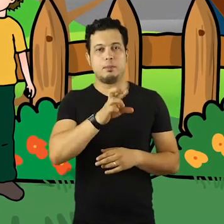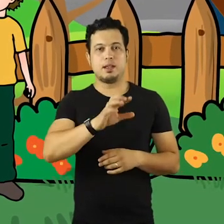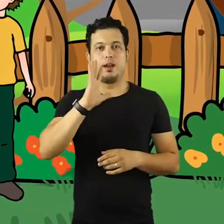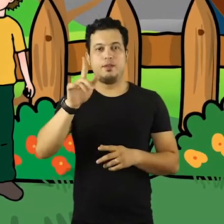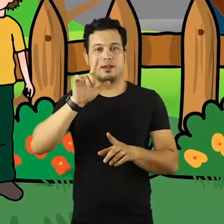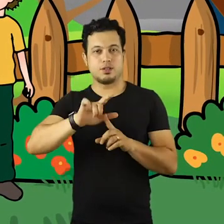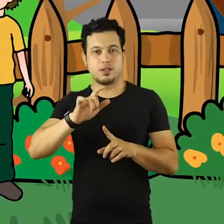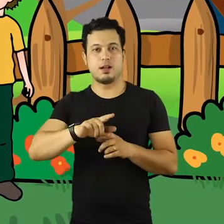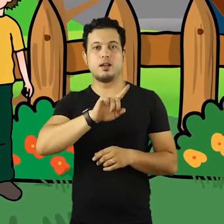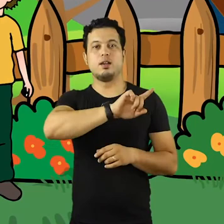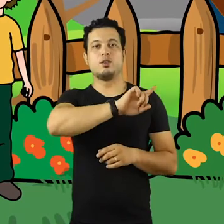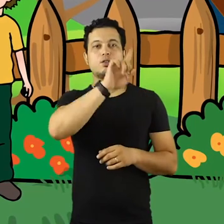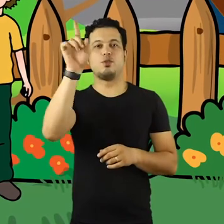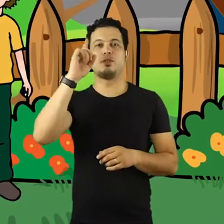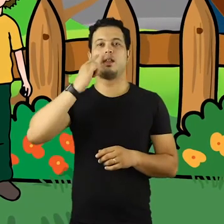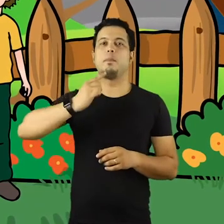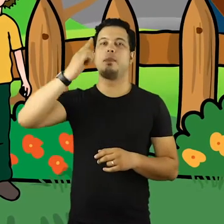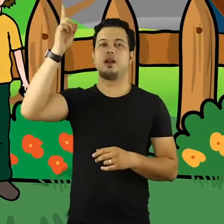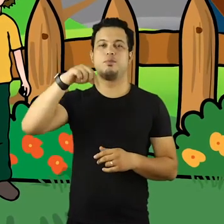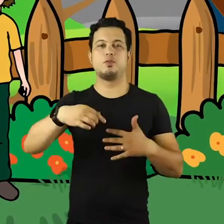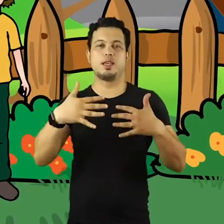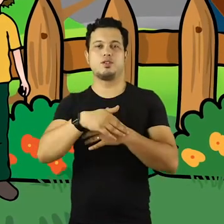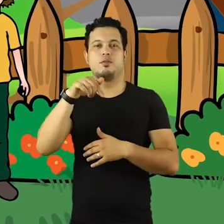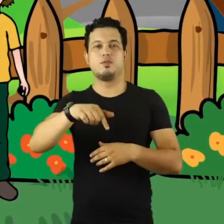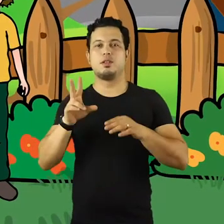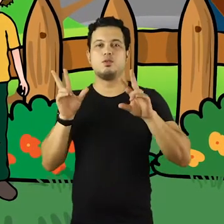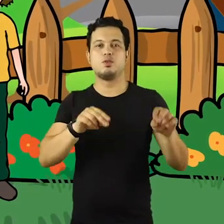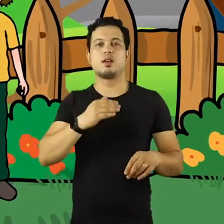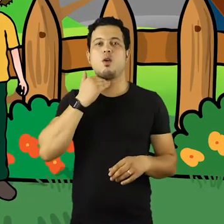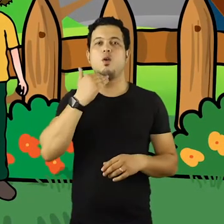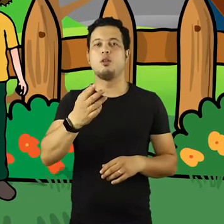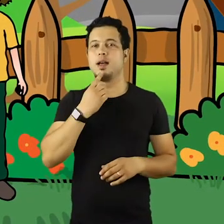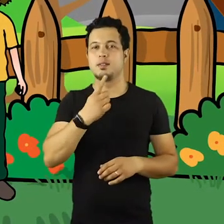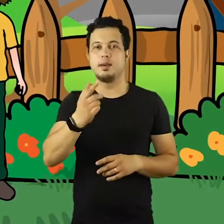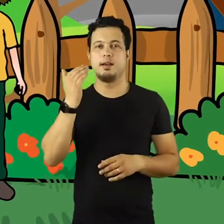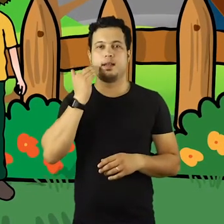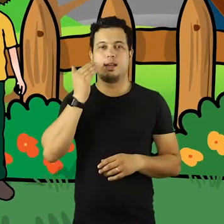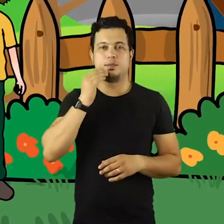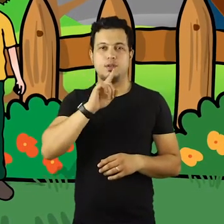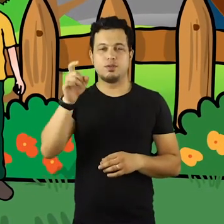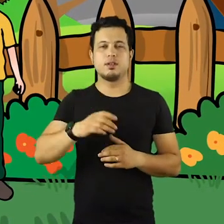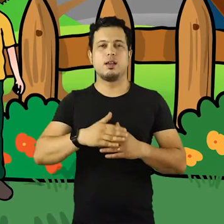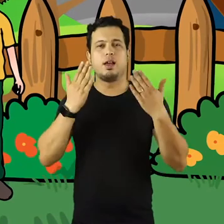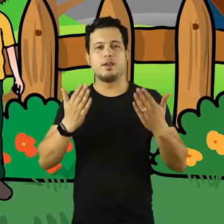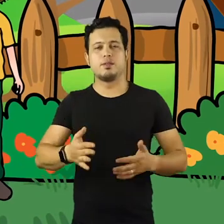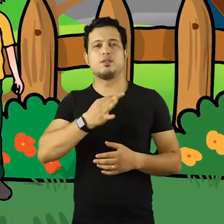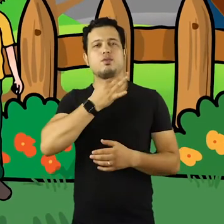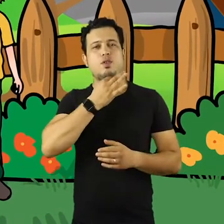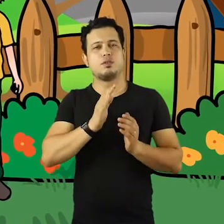Pınar ve Çınar gökyüzüne bakıp "Bu gece burada uyusak olmaz mı nineciğim?" "Evet evet ne